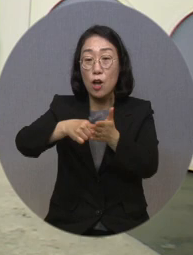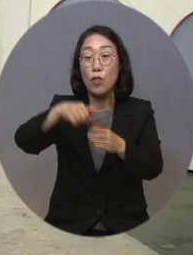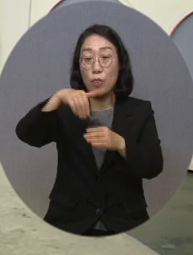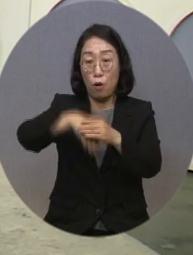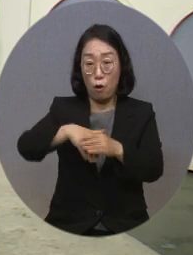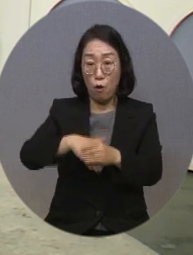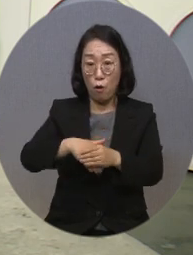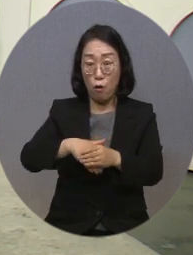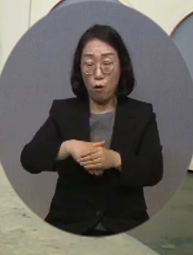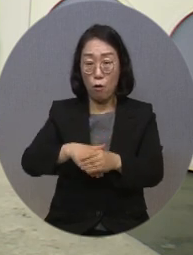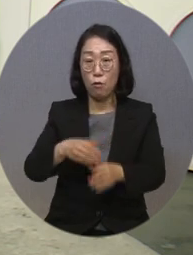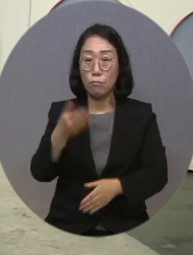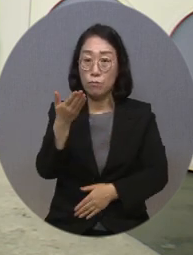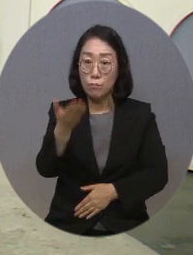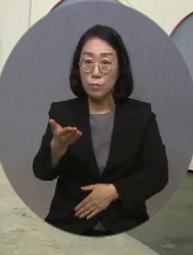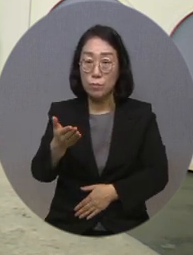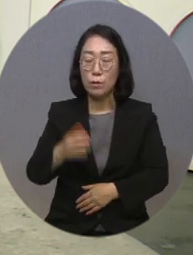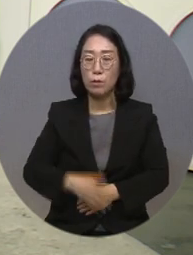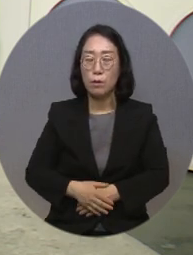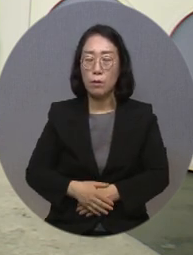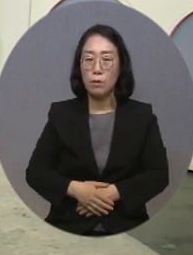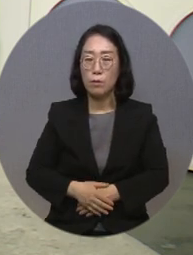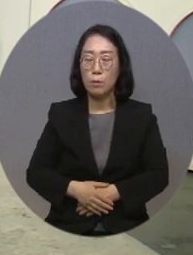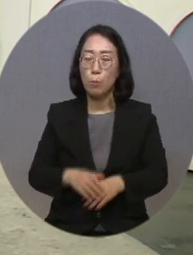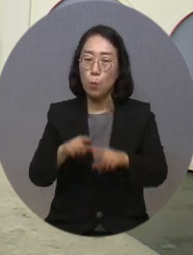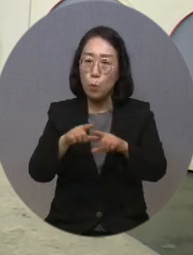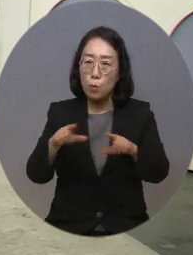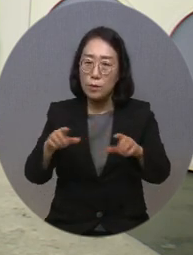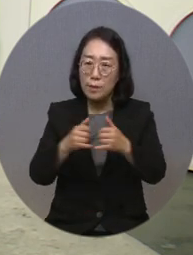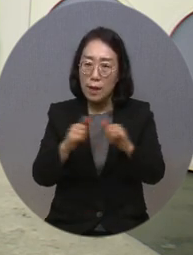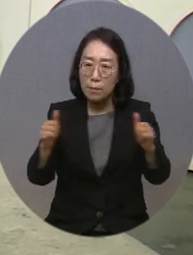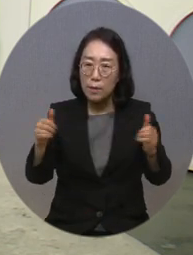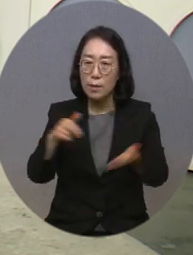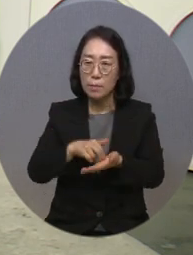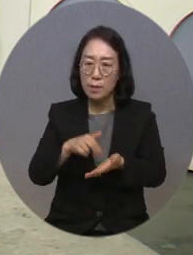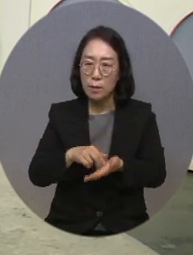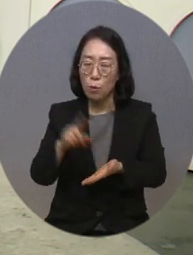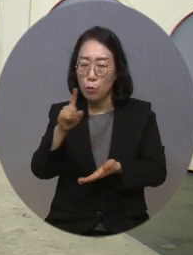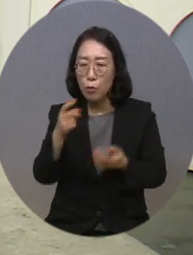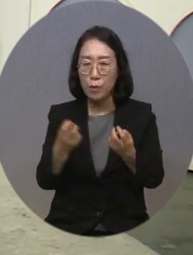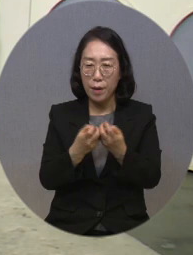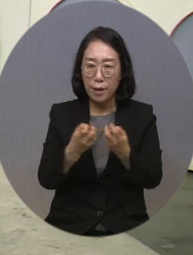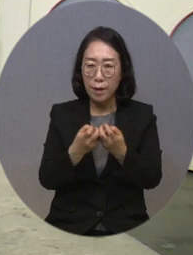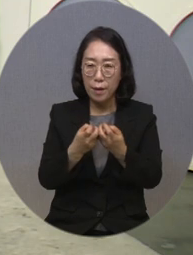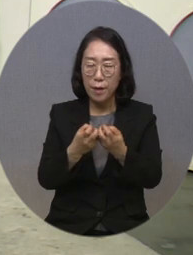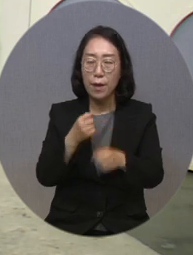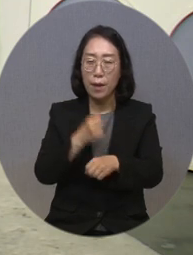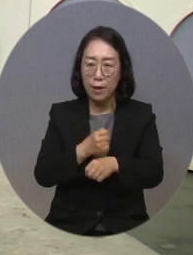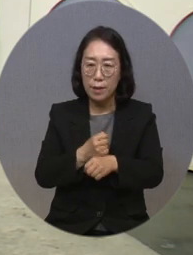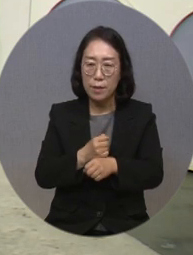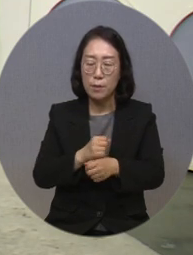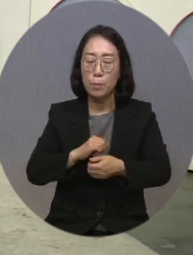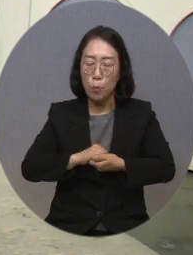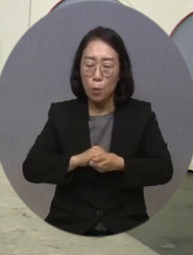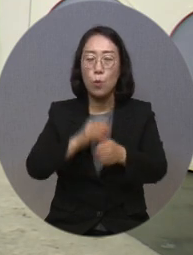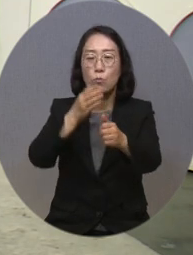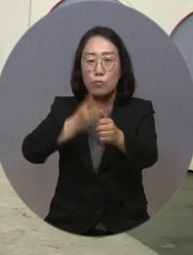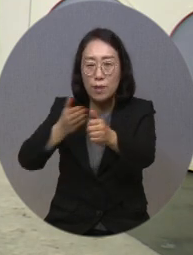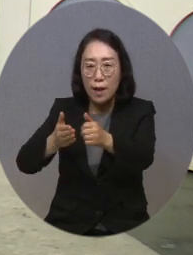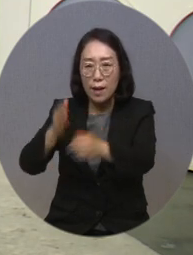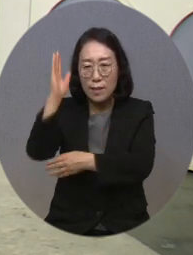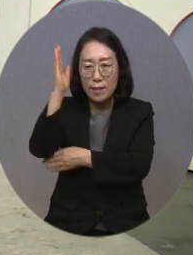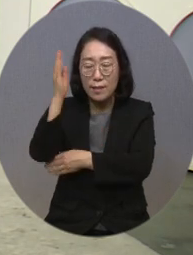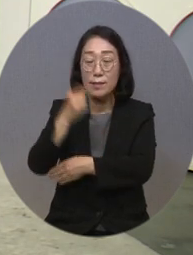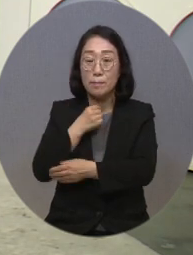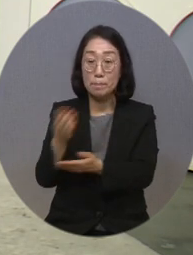지방선거를 과연 우리 국민들이 어떤 자세로 임해야 할 것인가에 대해서 당부의 말씀이 있으면 한 말씀 주시죠.